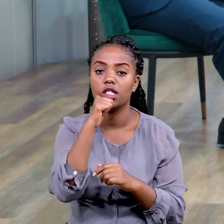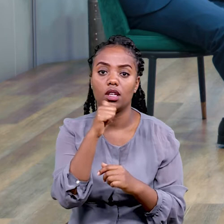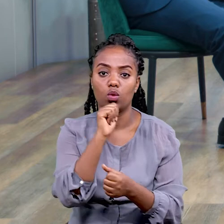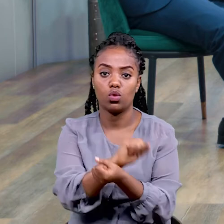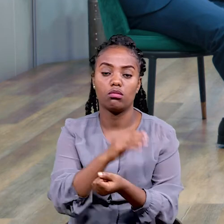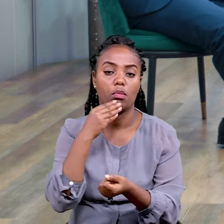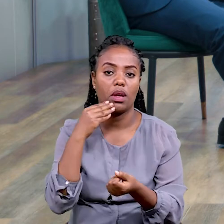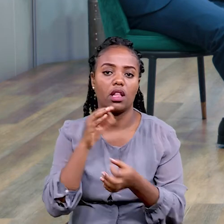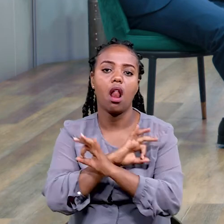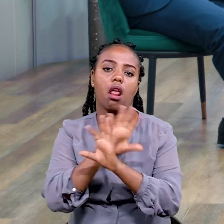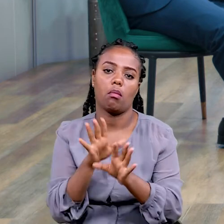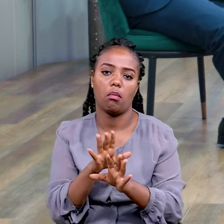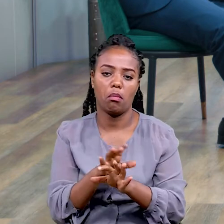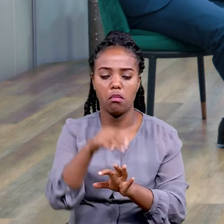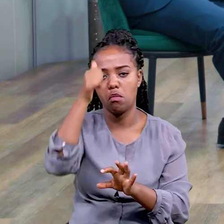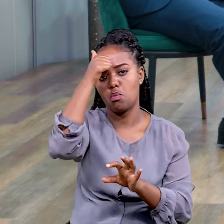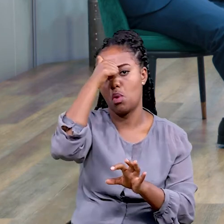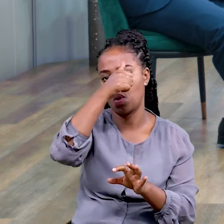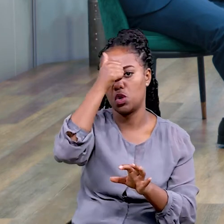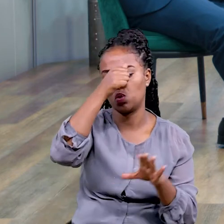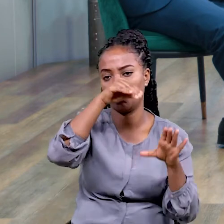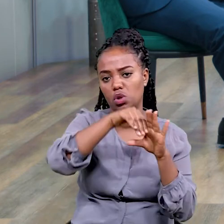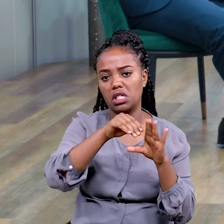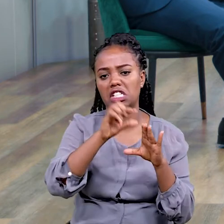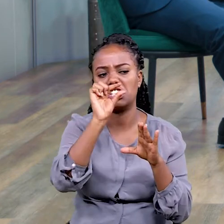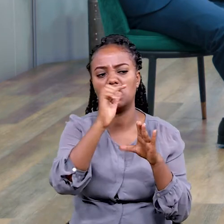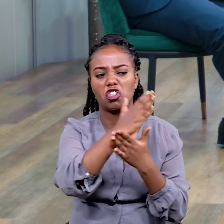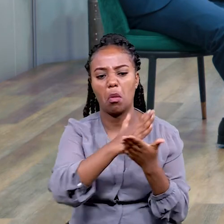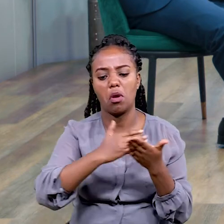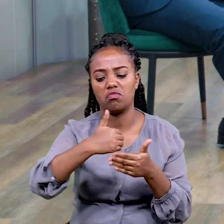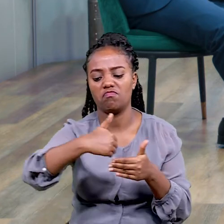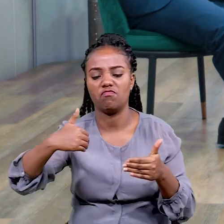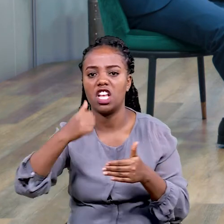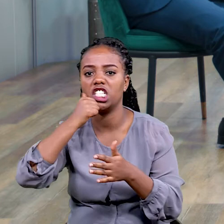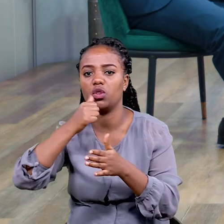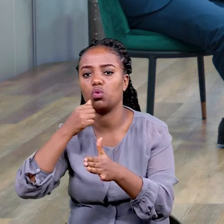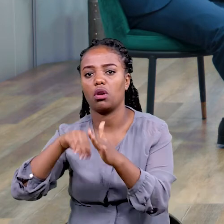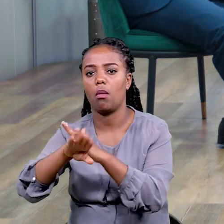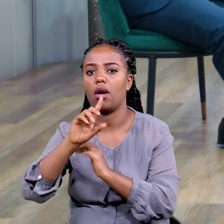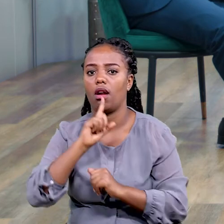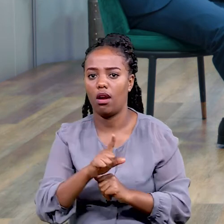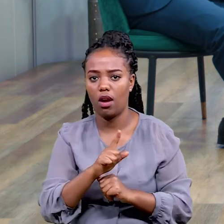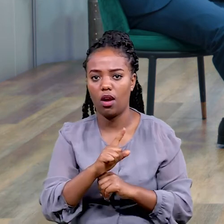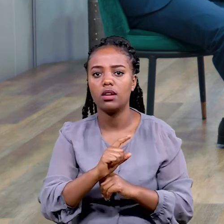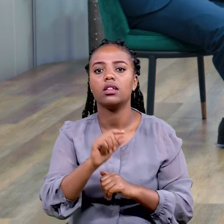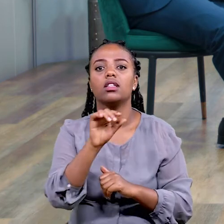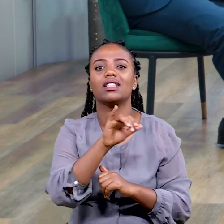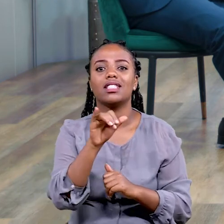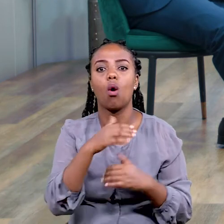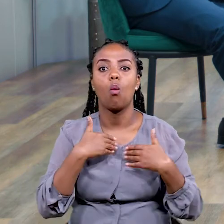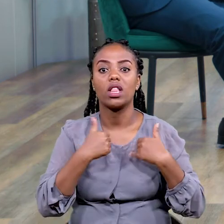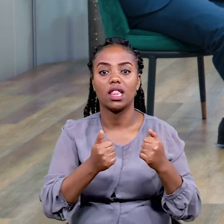የሴቶች ማረሚያ አለመኖሩ ነው። በወንዶች ግቢ ውስጥ ውስን ቦታ ለነሱ መከለሉ ነው። ልክ እንደ ወጣት